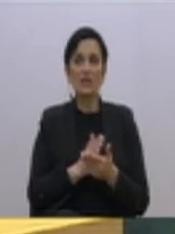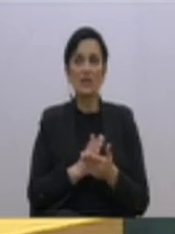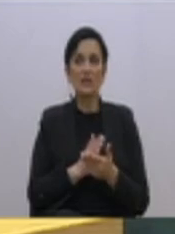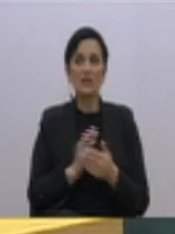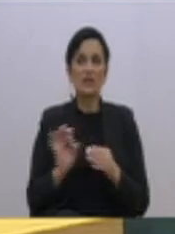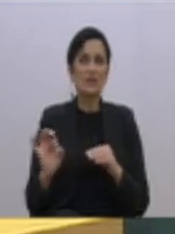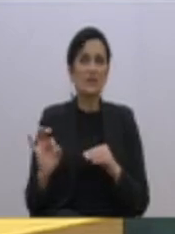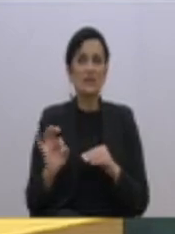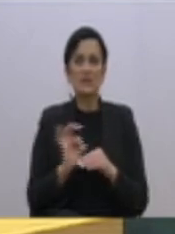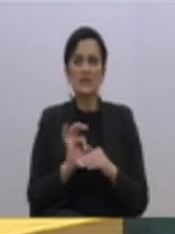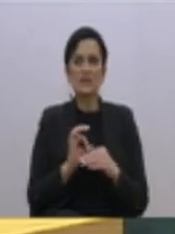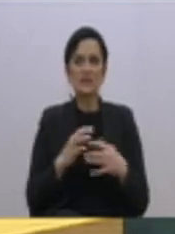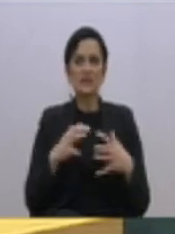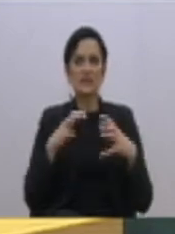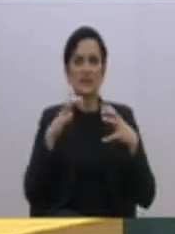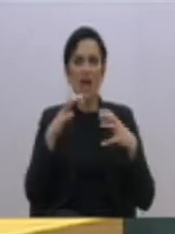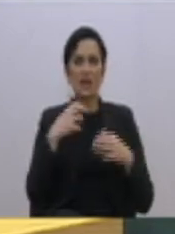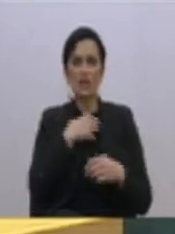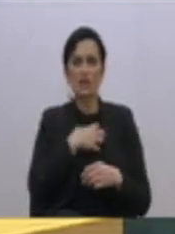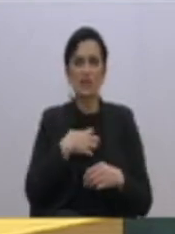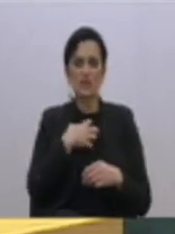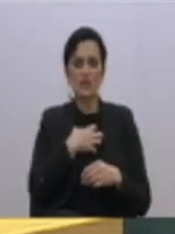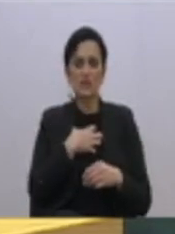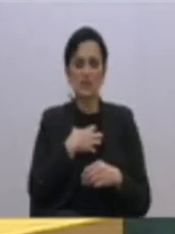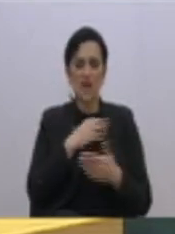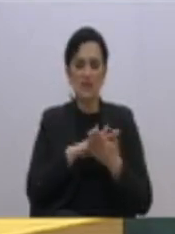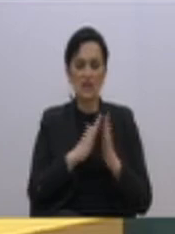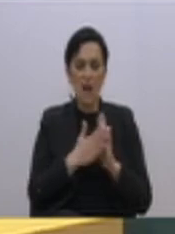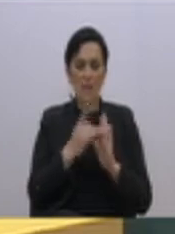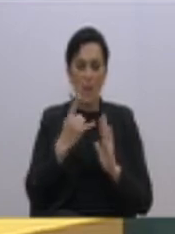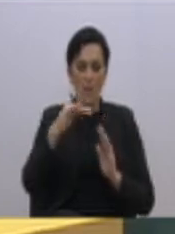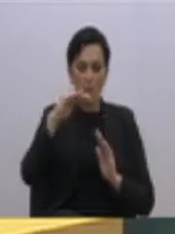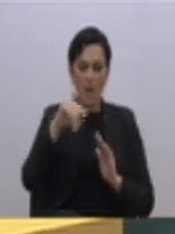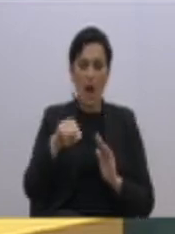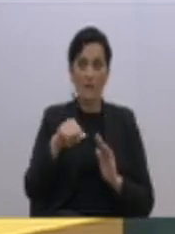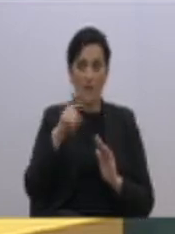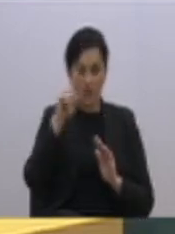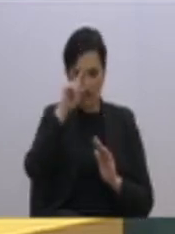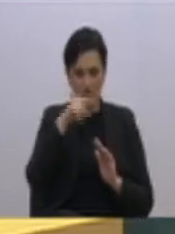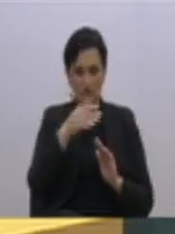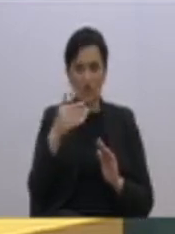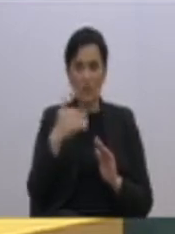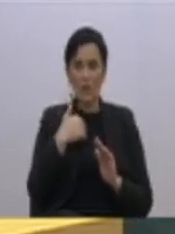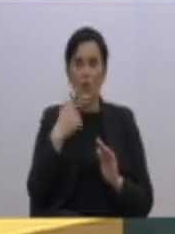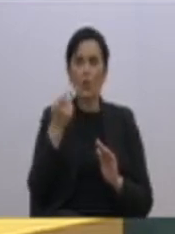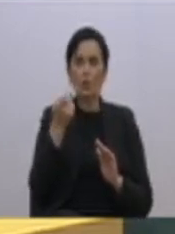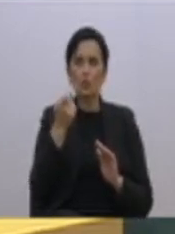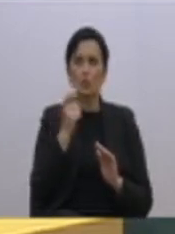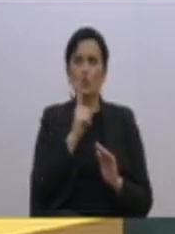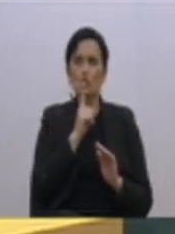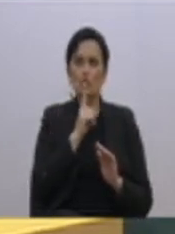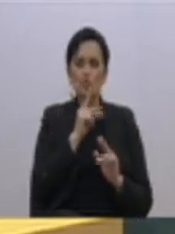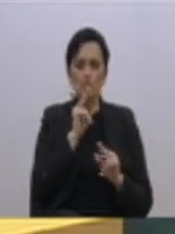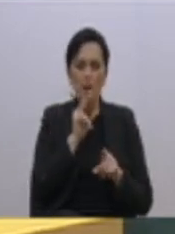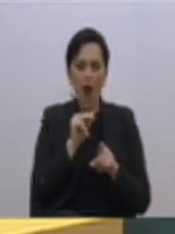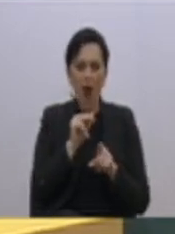სტრესის ძირითადი განმაპირობებელი ბავშვისთვის. Თქვენ იცით, რომ მე თავის დროზე, აუ ცოტა ჩუმად ვილაპარაკეთ, თორემ მე